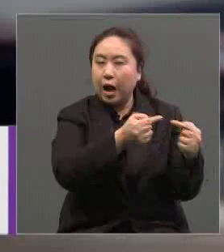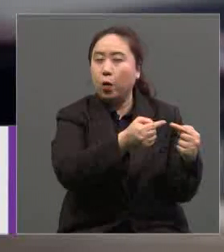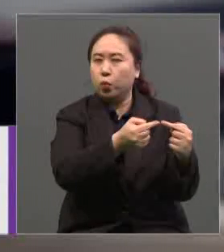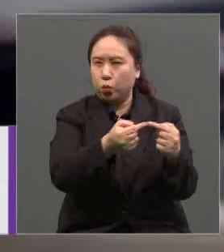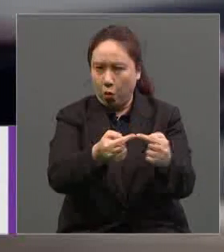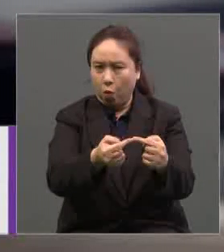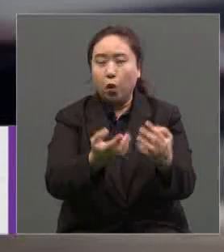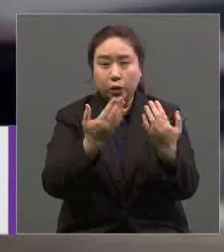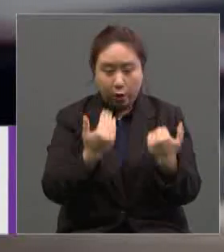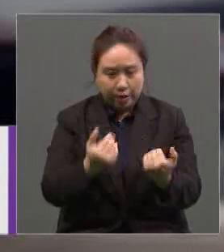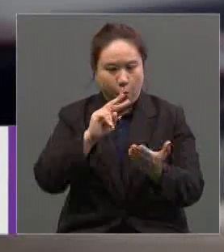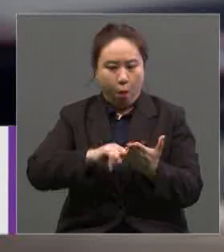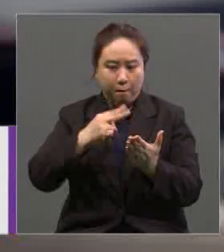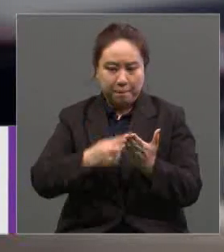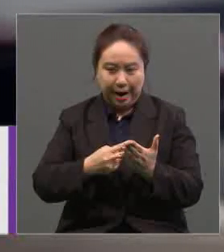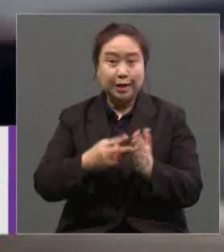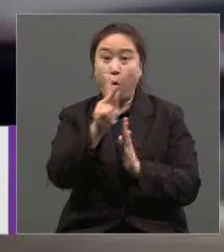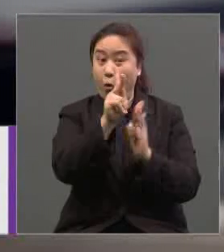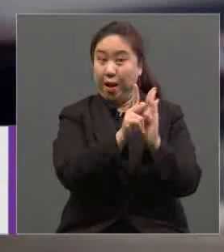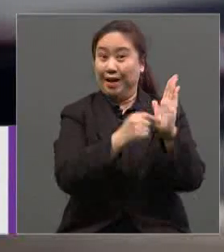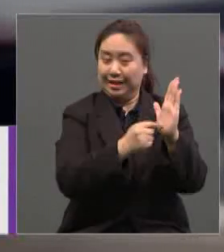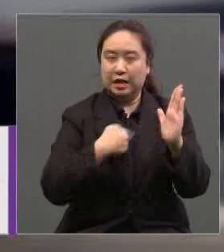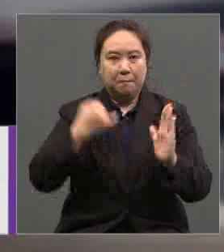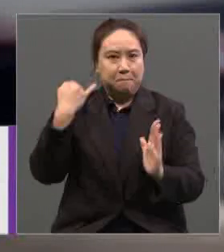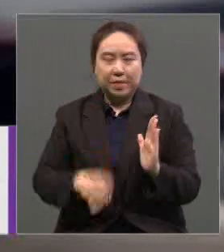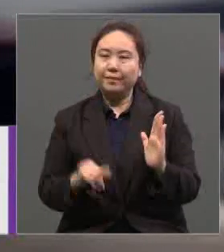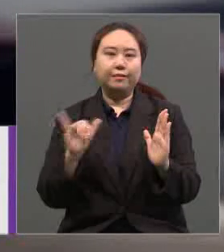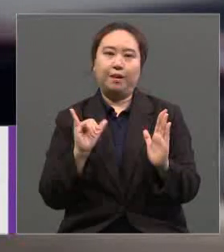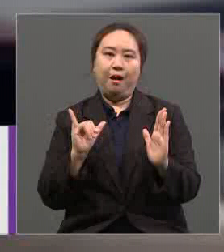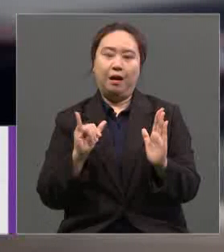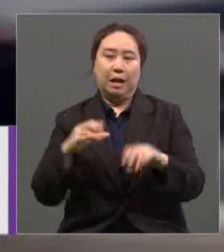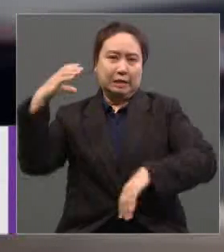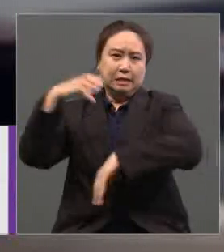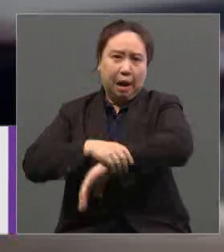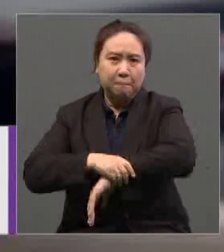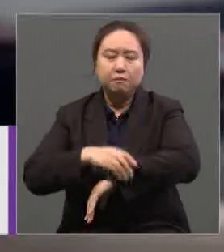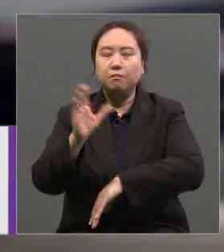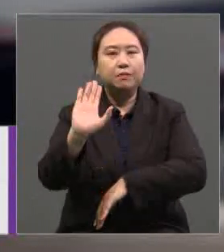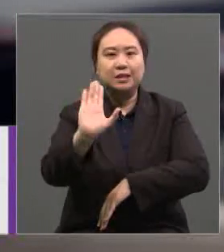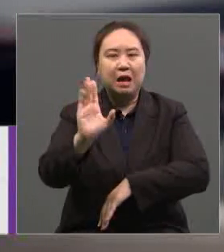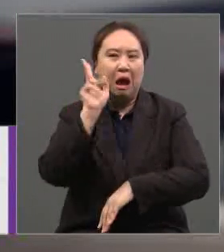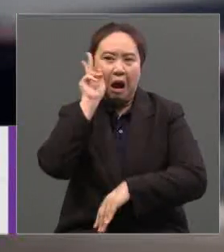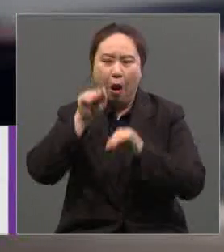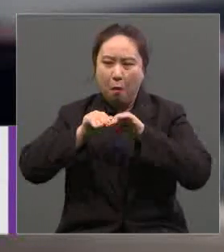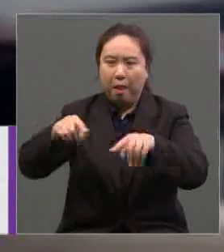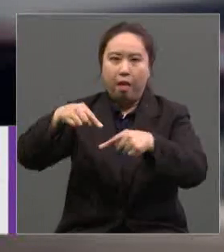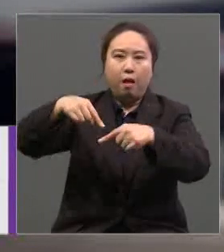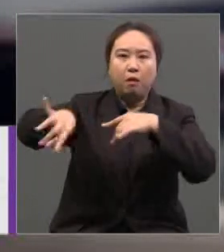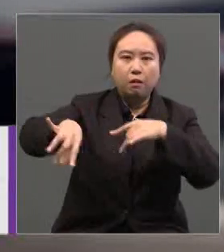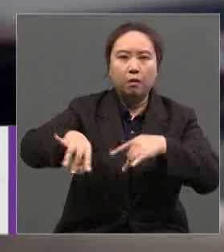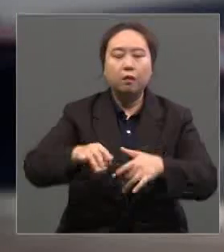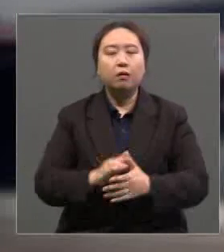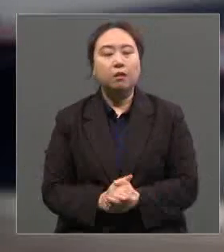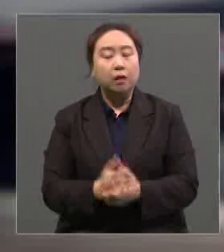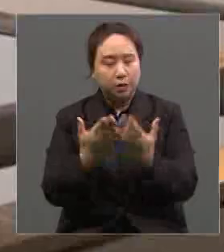ของกฎหมายเนี่ยตอนนี้ยังถือว่าเป็นผู้บริสุทธิ์ไม่ได้โดนหมายจับโดนรวบตามข่าวที่นำเสนอบิดเบือนไปต่างๆนานาเธอ